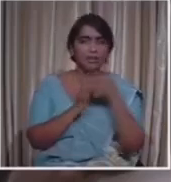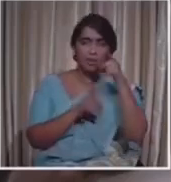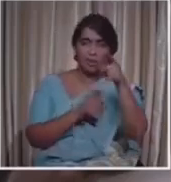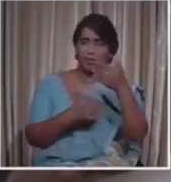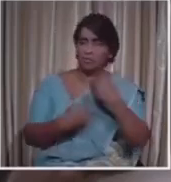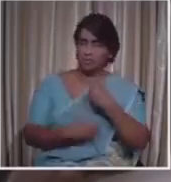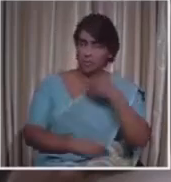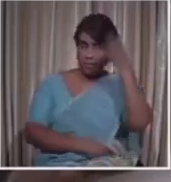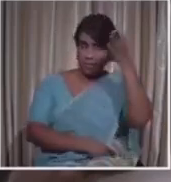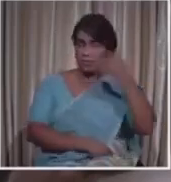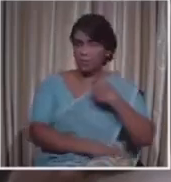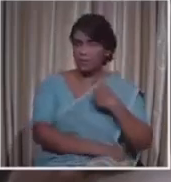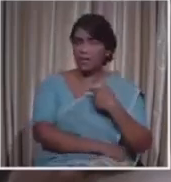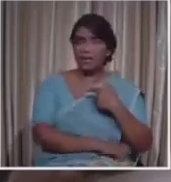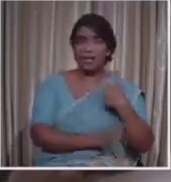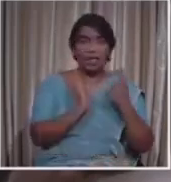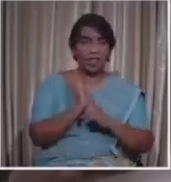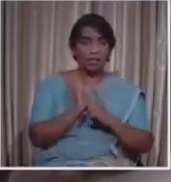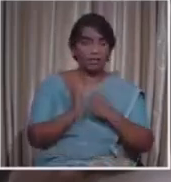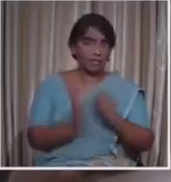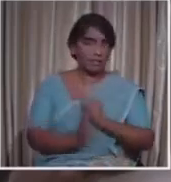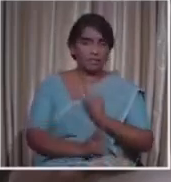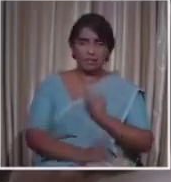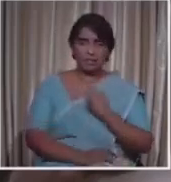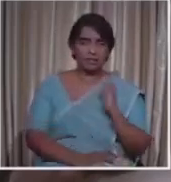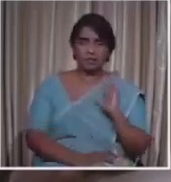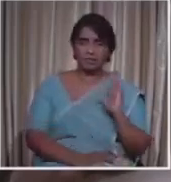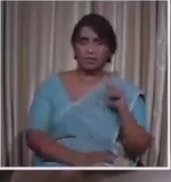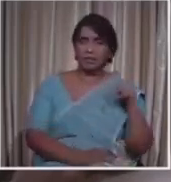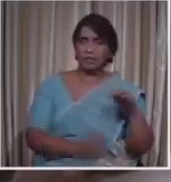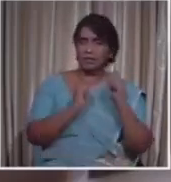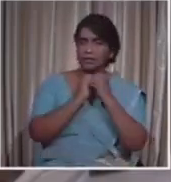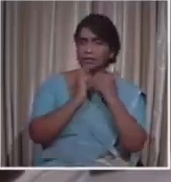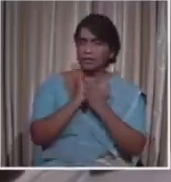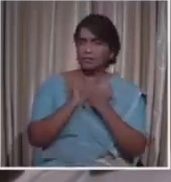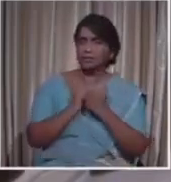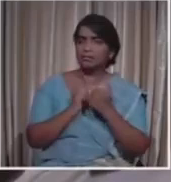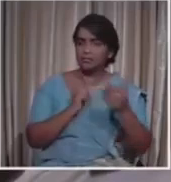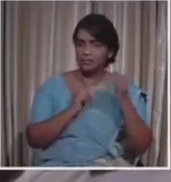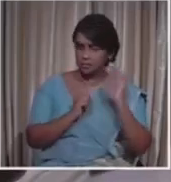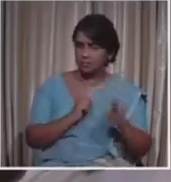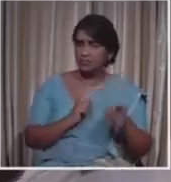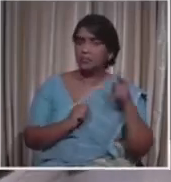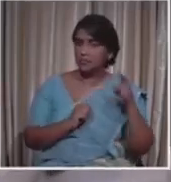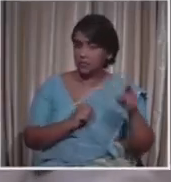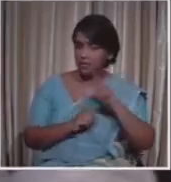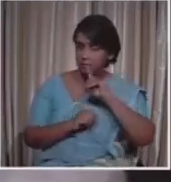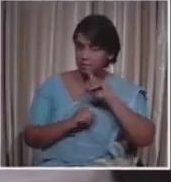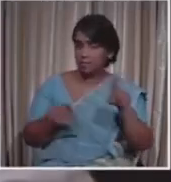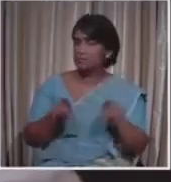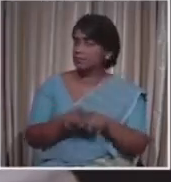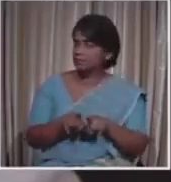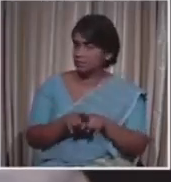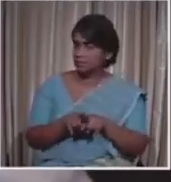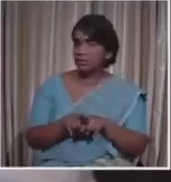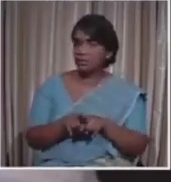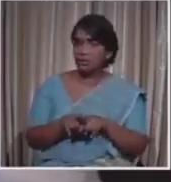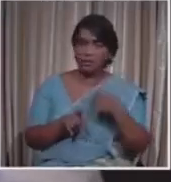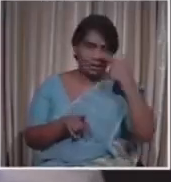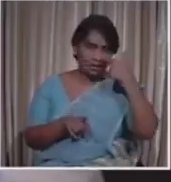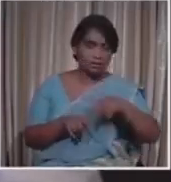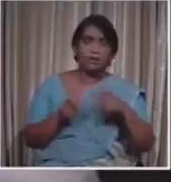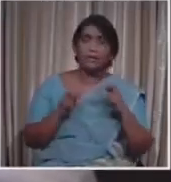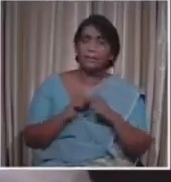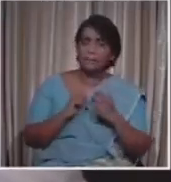හෝ කිරියල්ල මන්තුමා තනියම නෙමෙයි. ඒ නිසා මේ වැඩ කටයුතු කරගෙන යමු. ඔබතුමා කියන කාරණේ මේ ඉන්ධන අර්බුදය